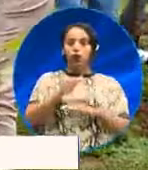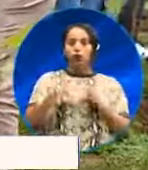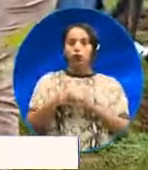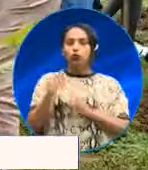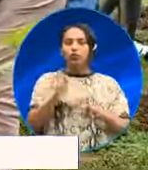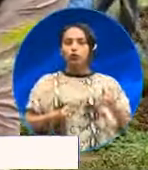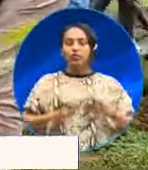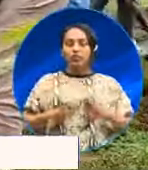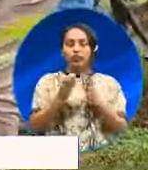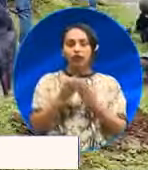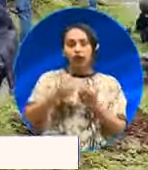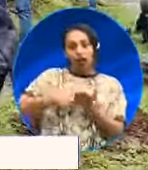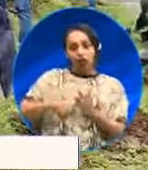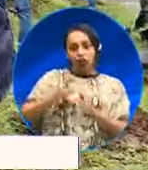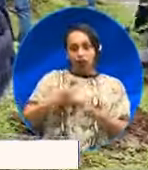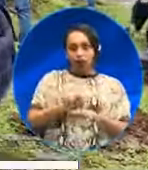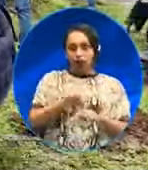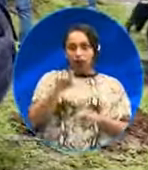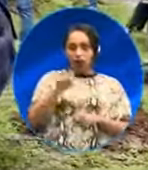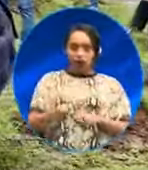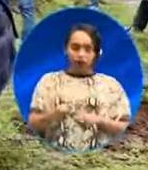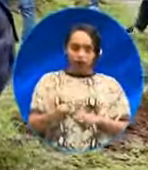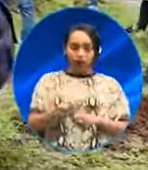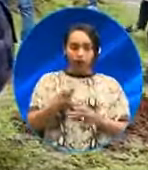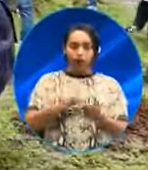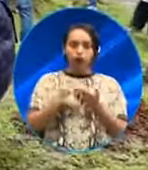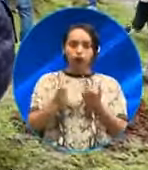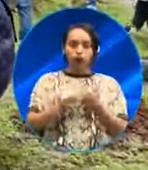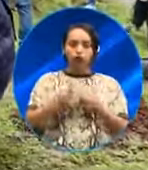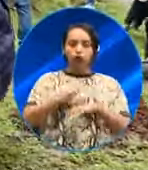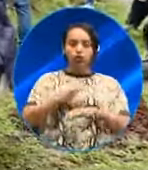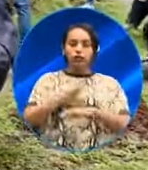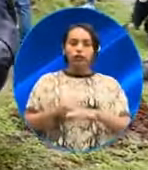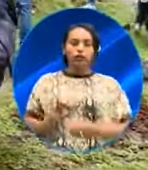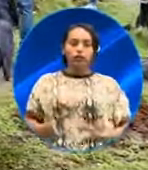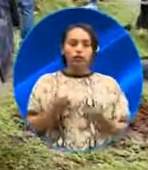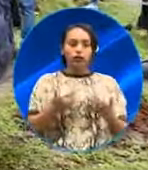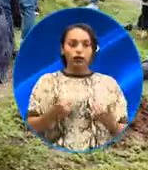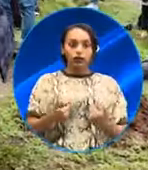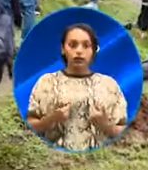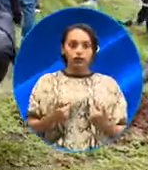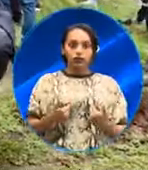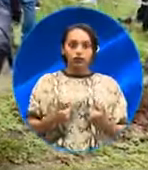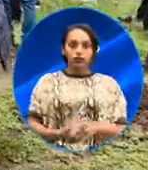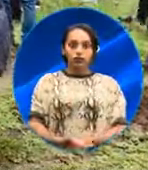ሁሉም የህብረተሰብ ክፍል አሻራውን ማሳረፍ እንዳለበትም በመርሃ ግብሩ ጥሪ ቀርቧል።